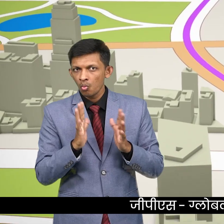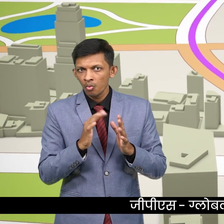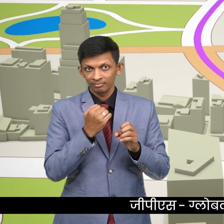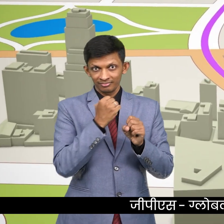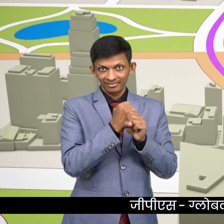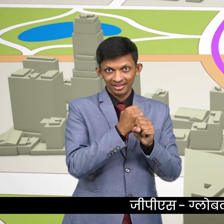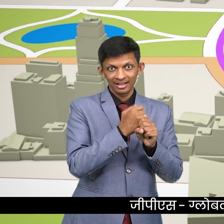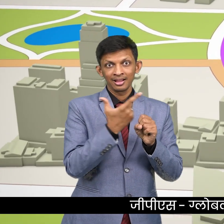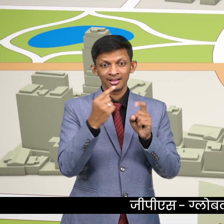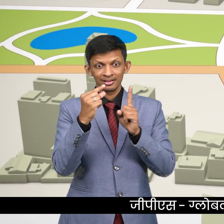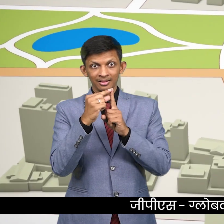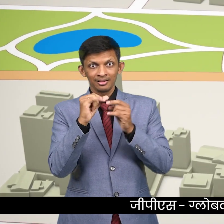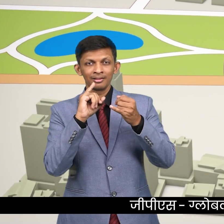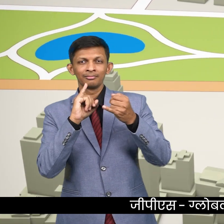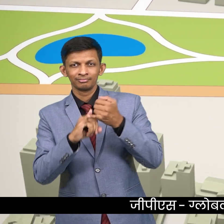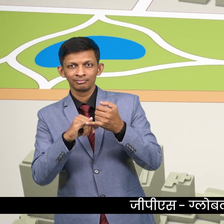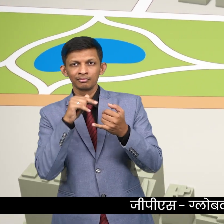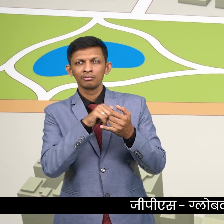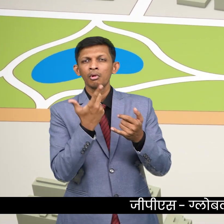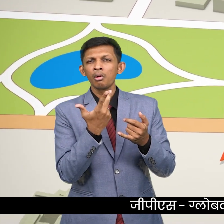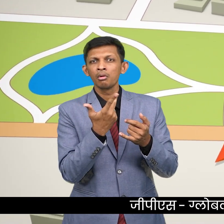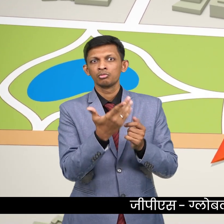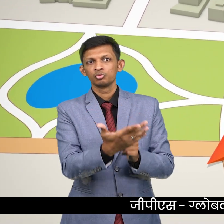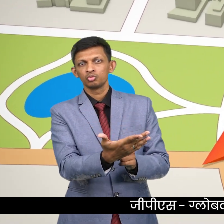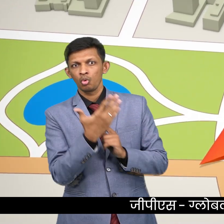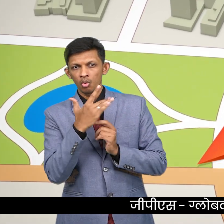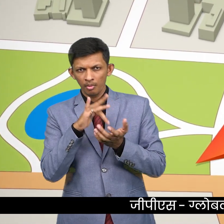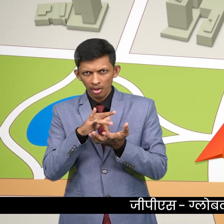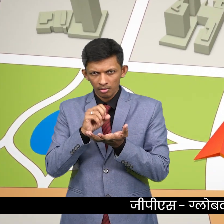GPS, ग्लोबल पोझिशनिंग सिस्टम,